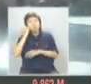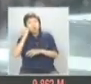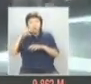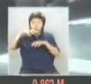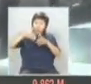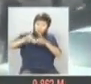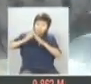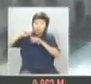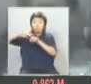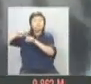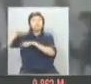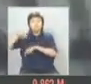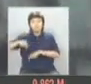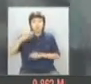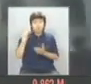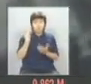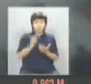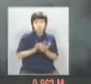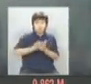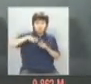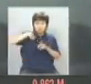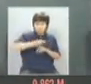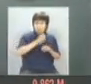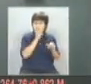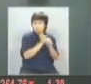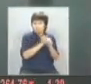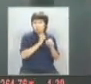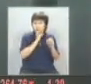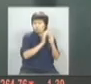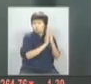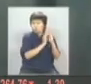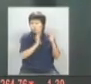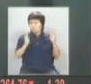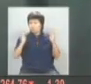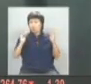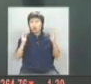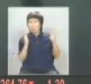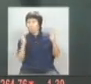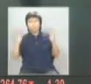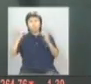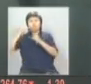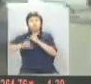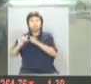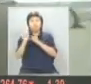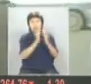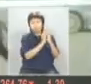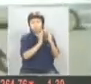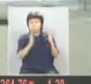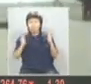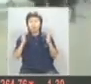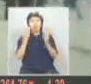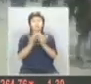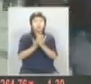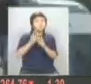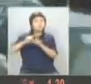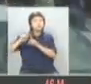อย่างไม่ส้นสุดค่ะโดยเฉพาะที่เมือง Bengkasi ซึ่เป็นจุดประทะดดเดือดและใล้กับสนามบนการอบพยก